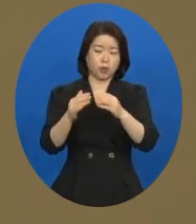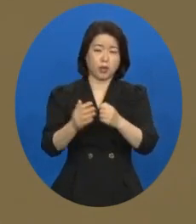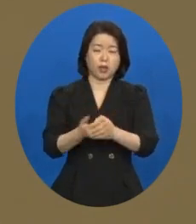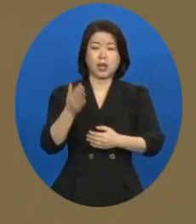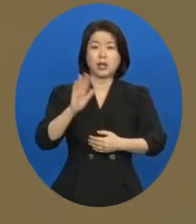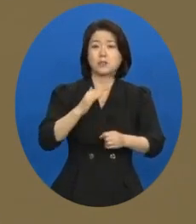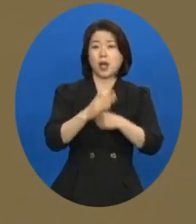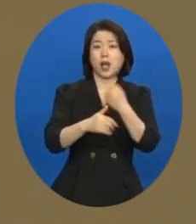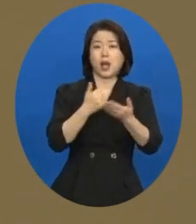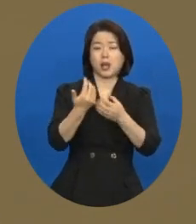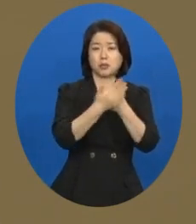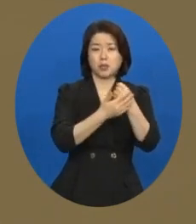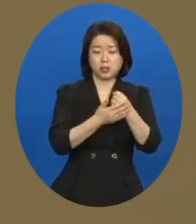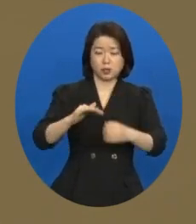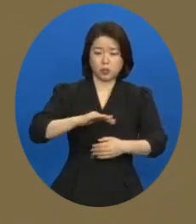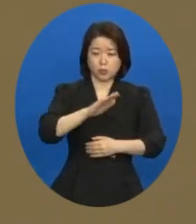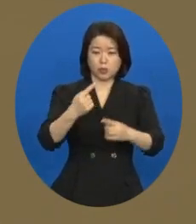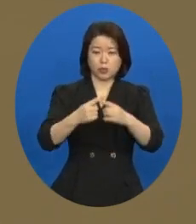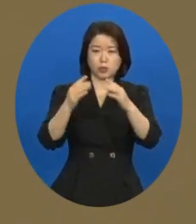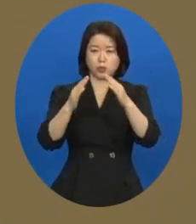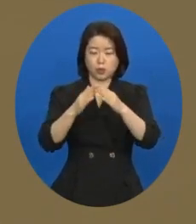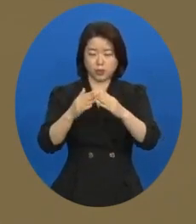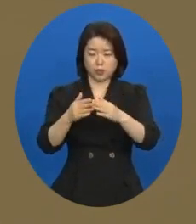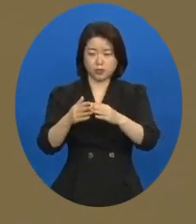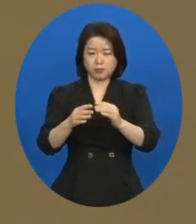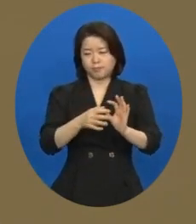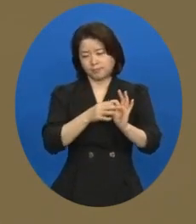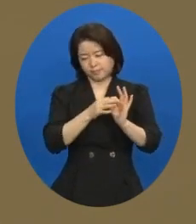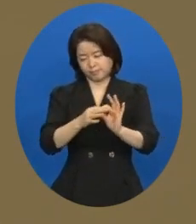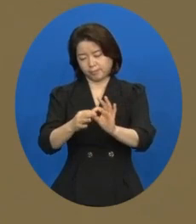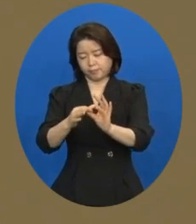은혜로 우리 교회를 살려주셨어요.